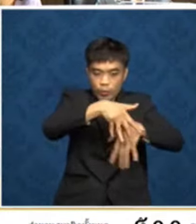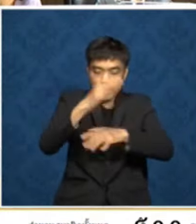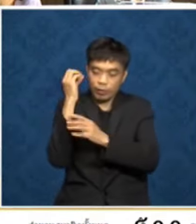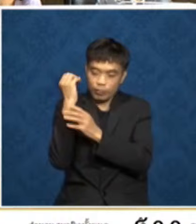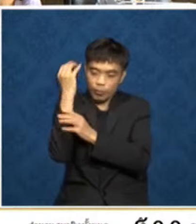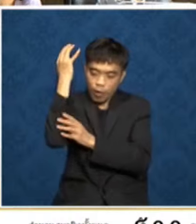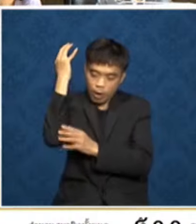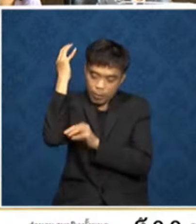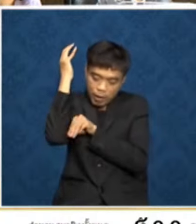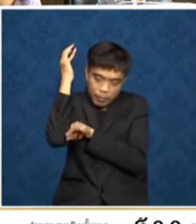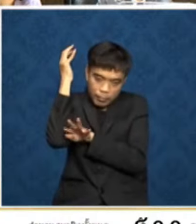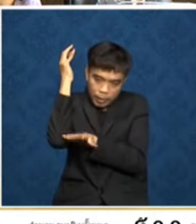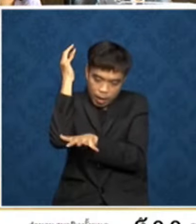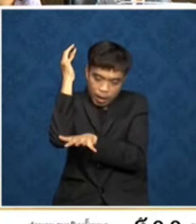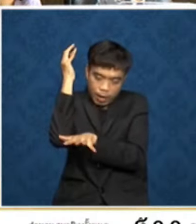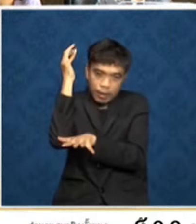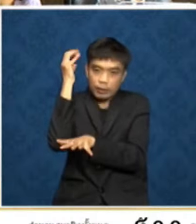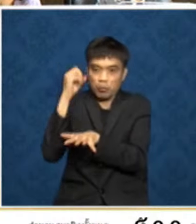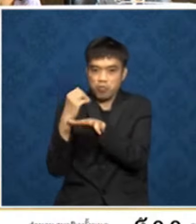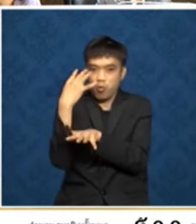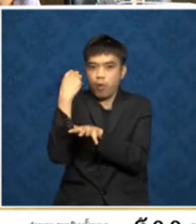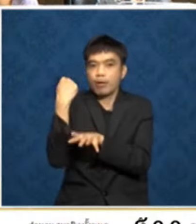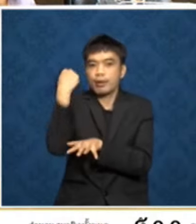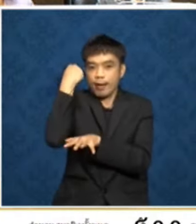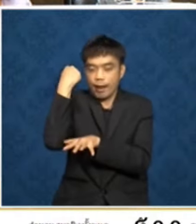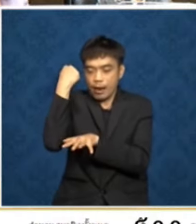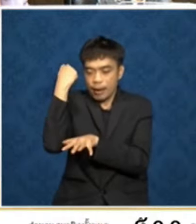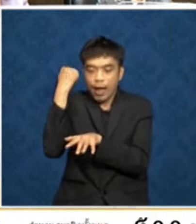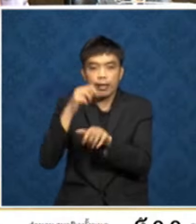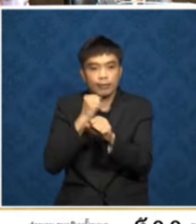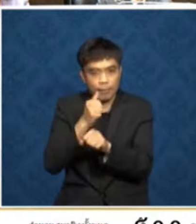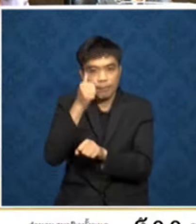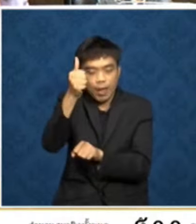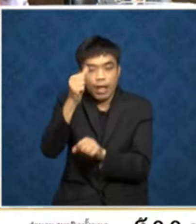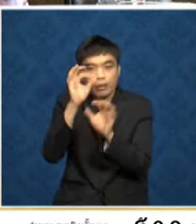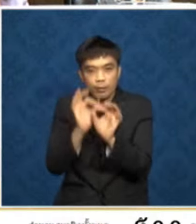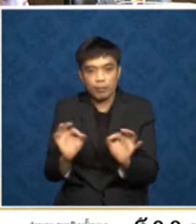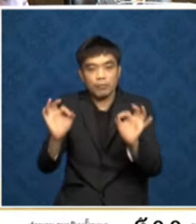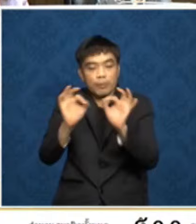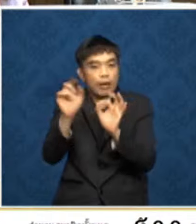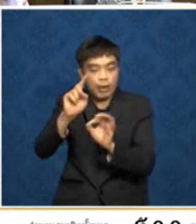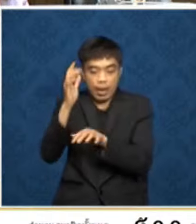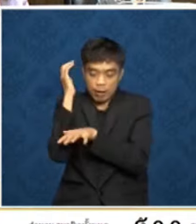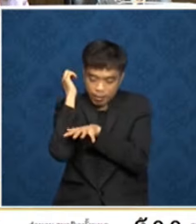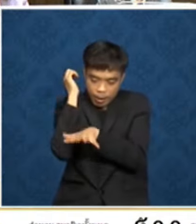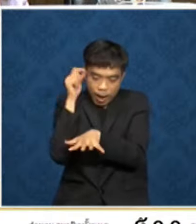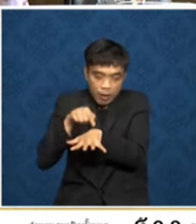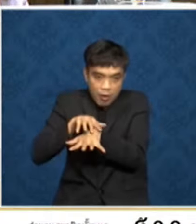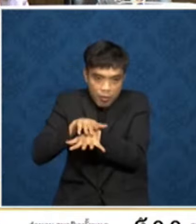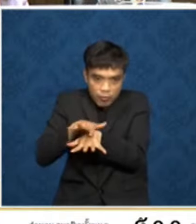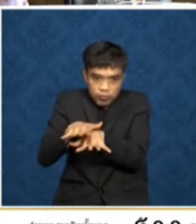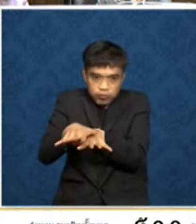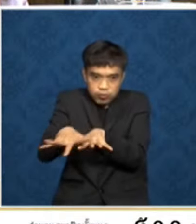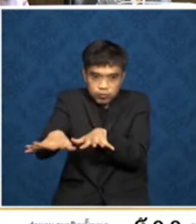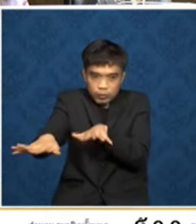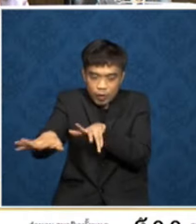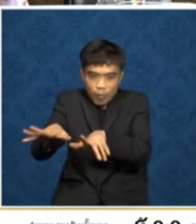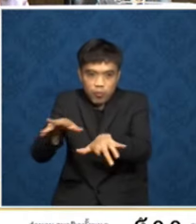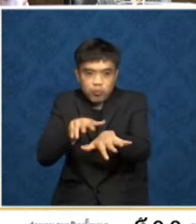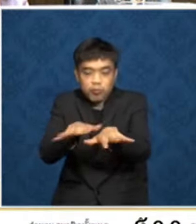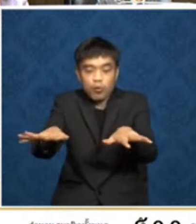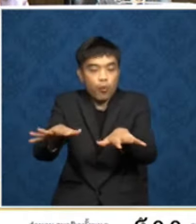ประชาธิปไตยจะเติบโตและแข็งแรงได้ส่วนสำคัญอย่างนึงขึ้นอยู่กับว่ารากจะแผ่ขยายอย่าง